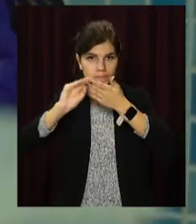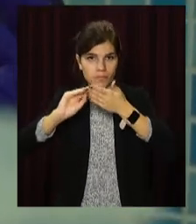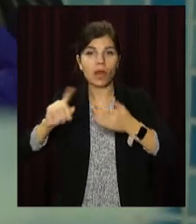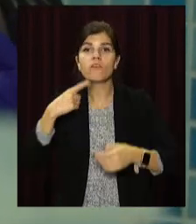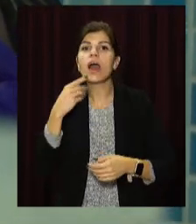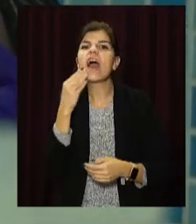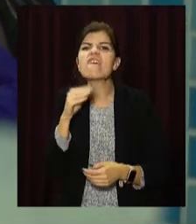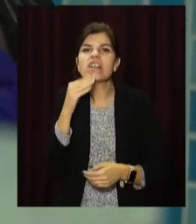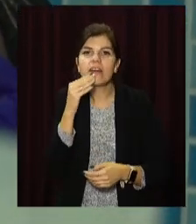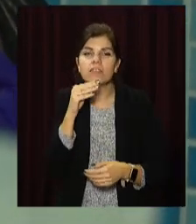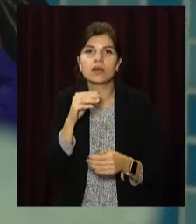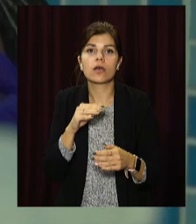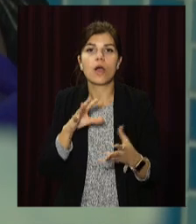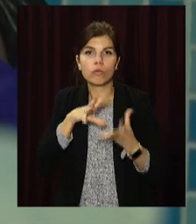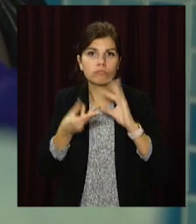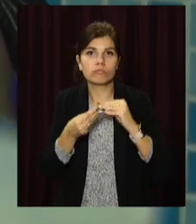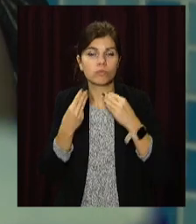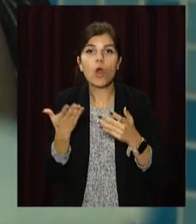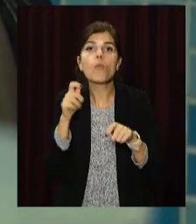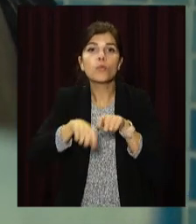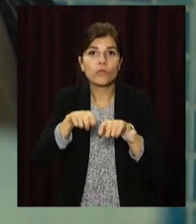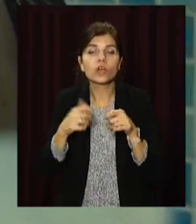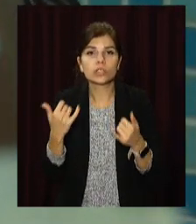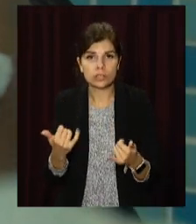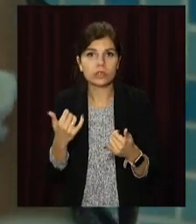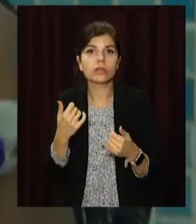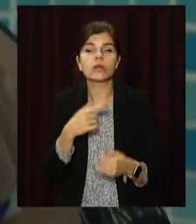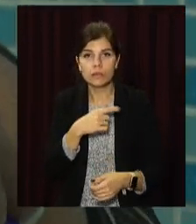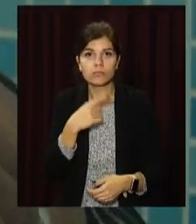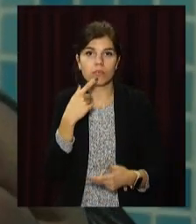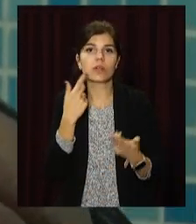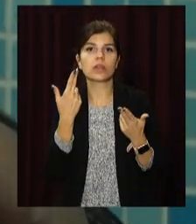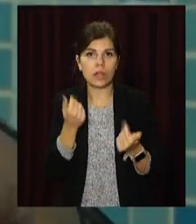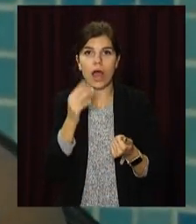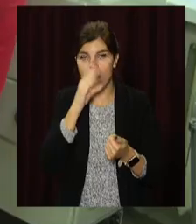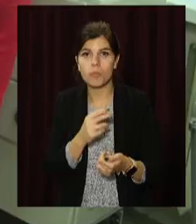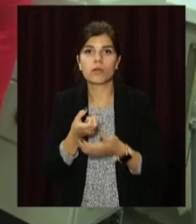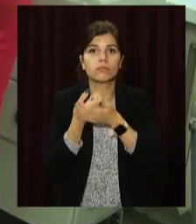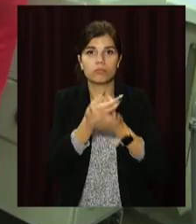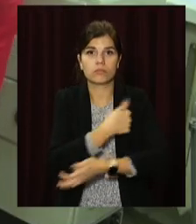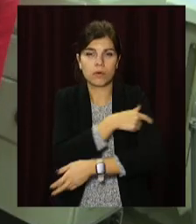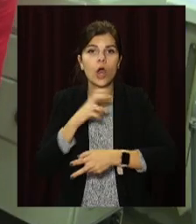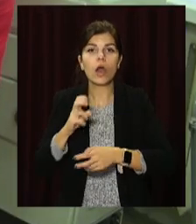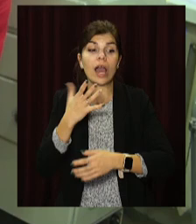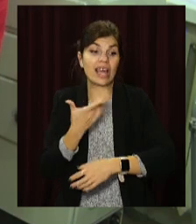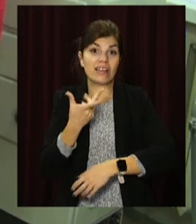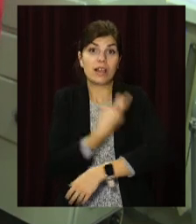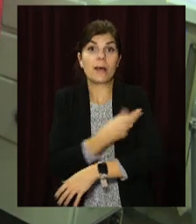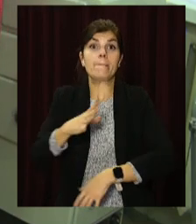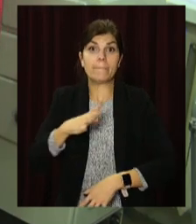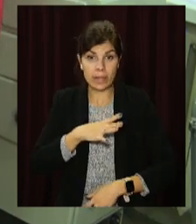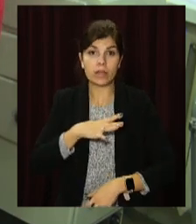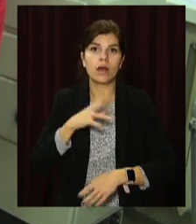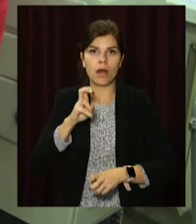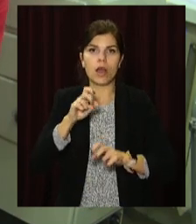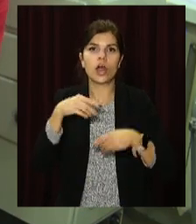вакцин від корони, які зараз проходять клінічні випробування, вимірюється здатністю запобігти ушпиталенню, тяжкому перебігу хвороби або